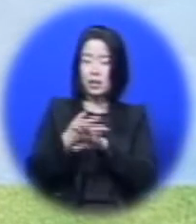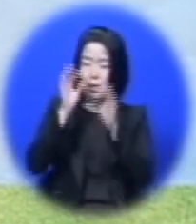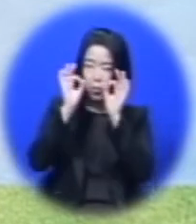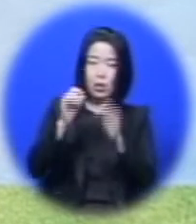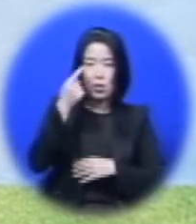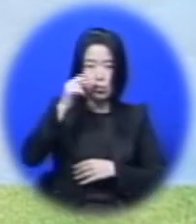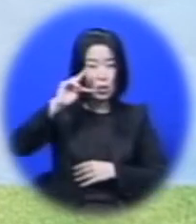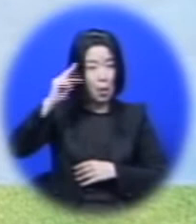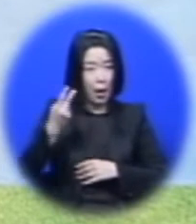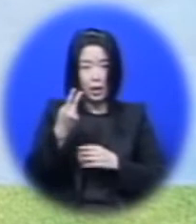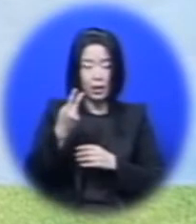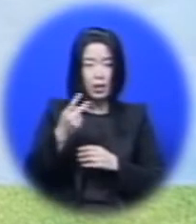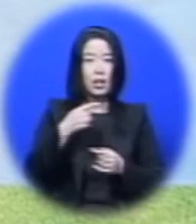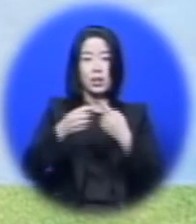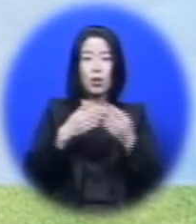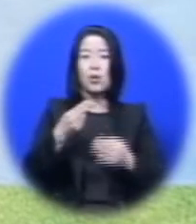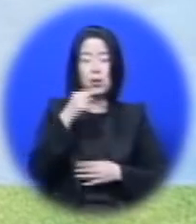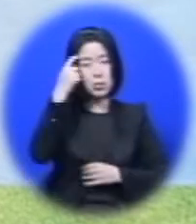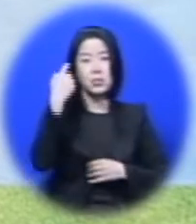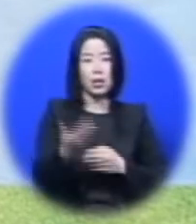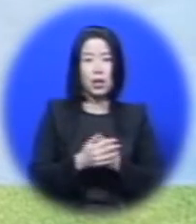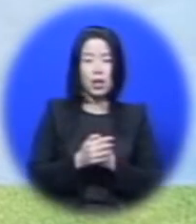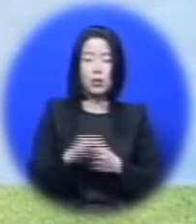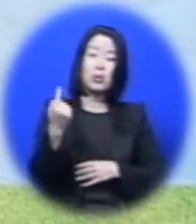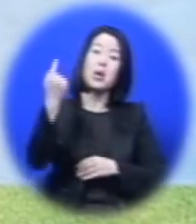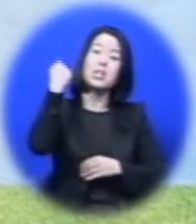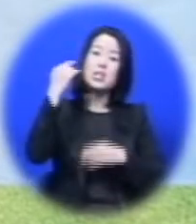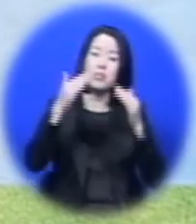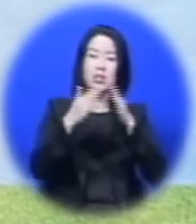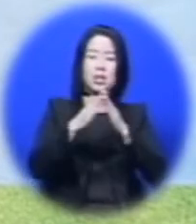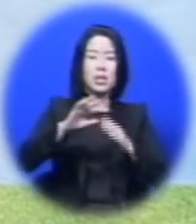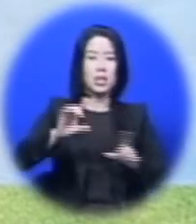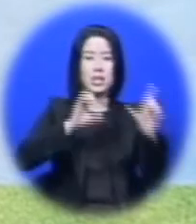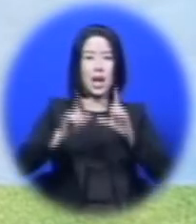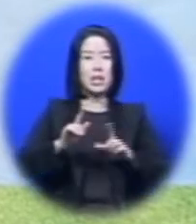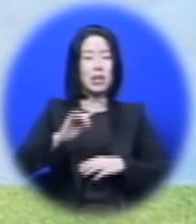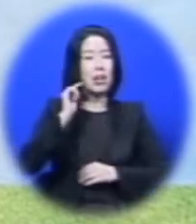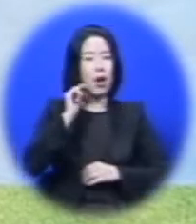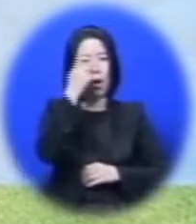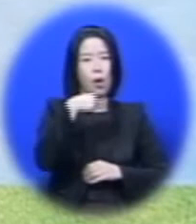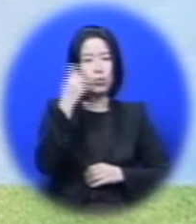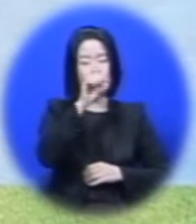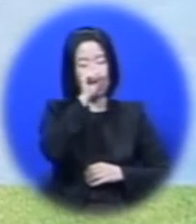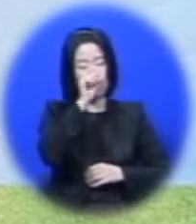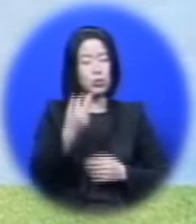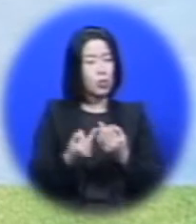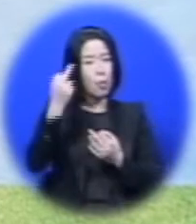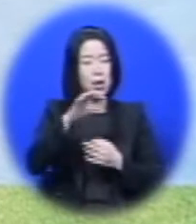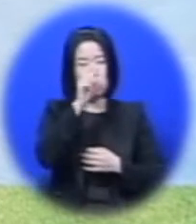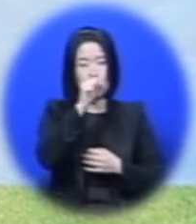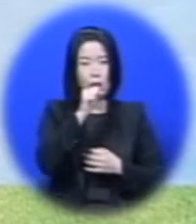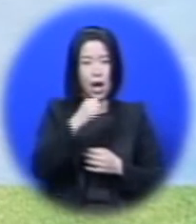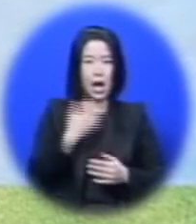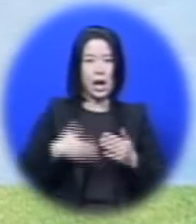눈이 뒤집혀진 경험 안 해봤습니까? 그 뒷집에 사는 얼굴 이쁜 그 오빠가 좋아가지고 그 오빠가